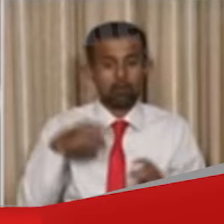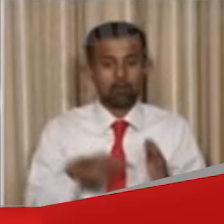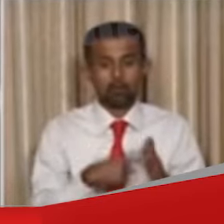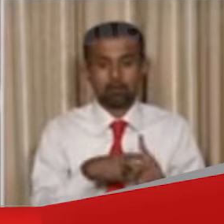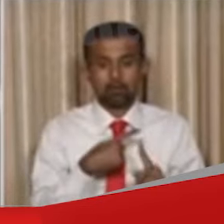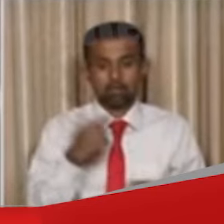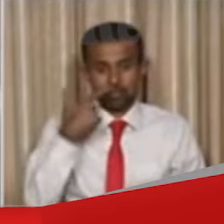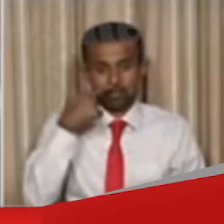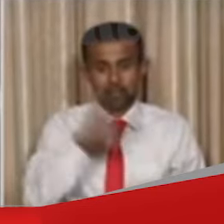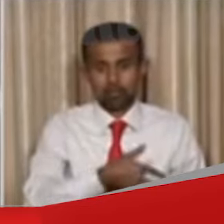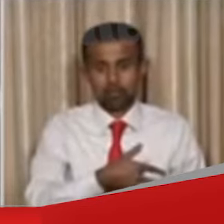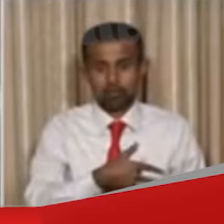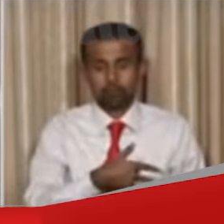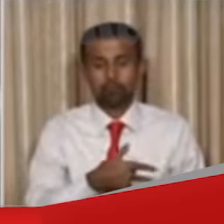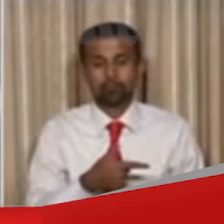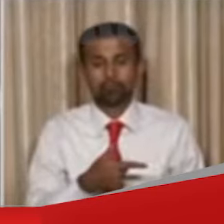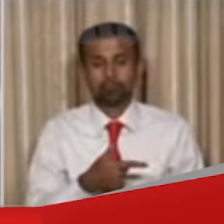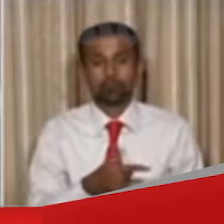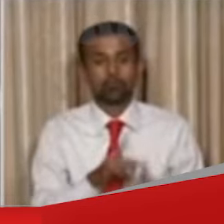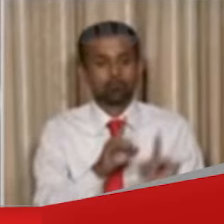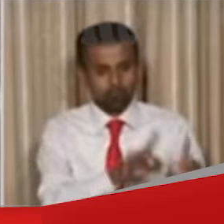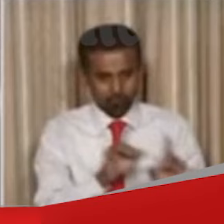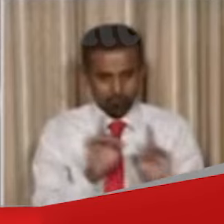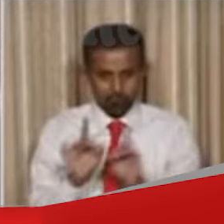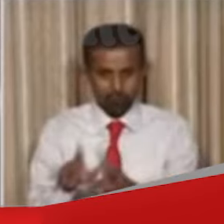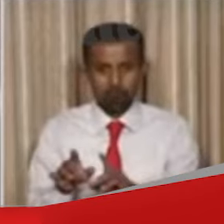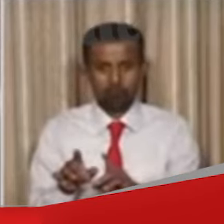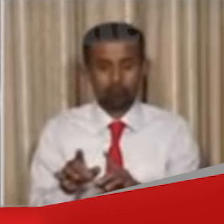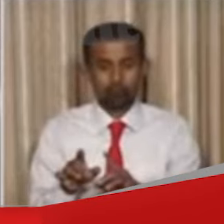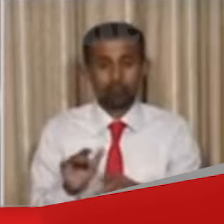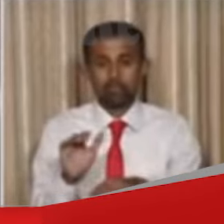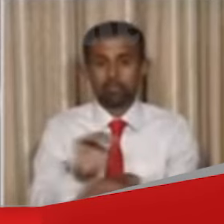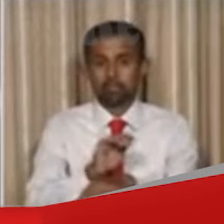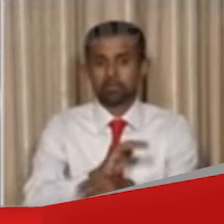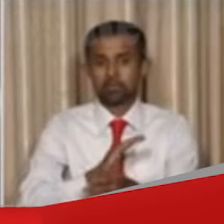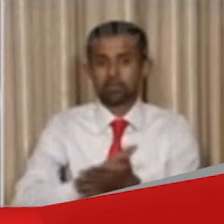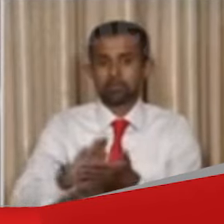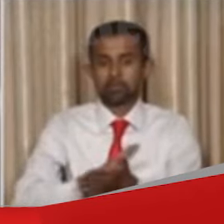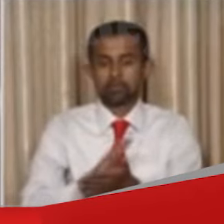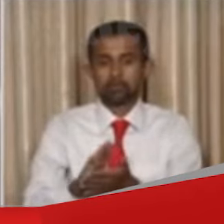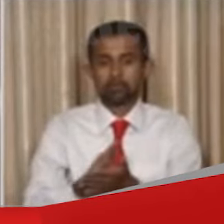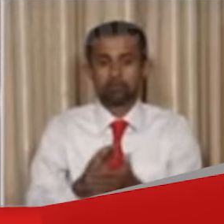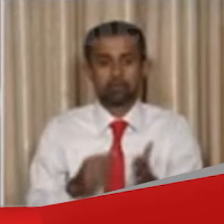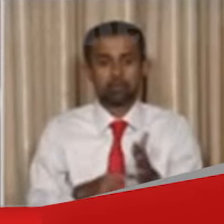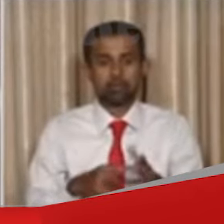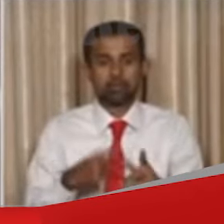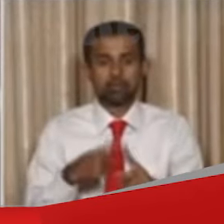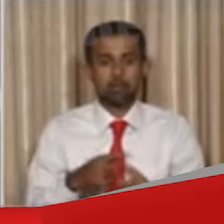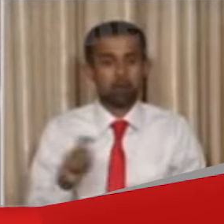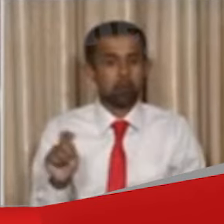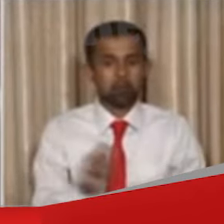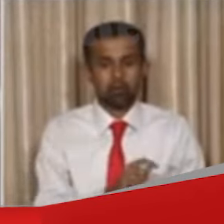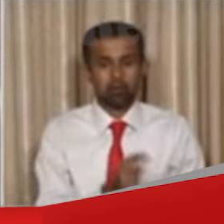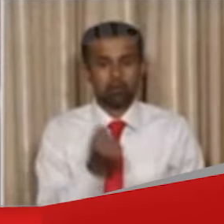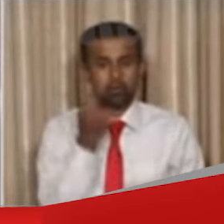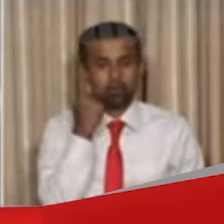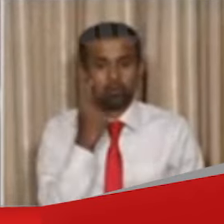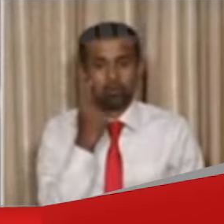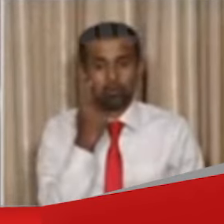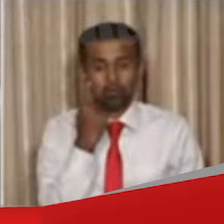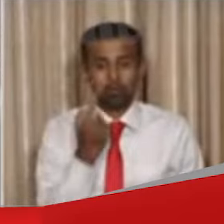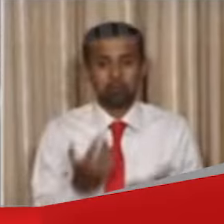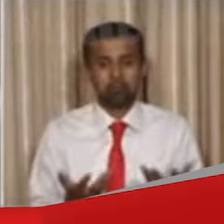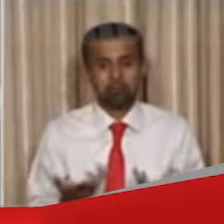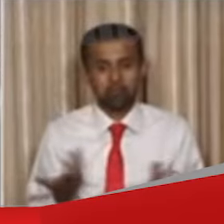තෙල් වලට ඒ ආකාරයට මේ ඩිජිටල් සේවා සඳහා එවැනි බදු අය කර ගැනීමක් යෝජනා කර ගන්නවත්